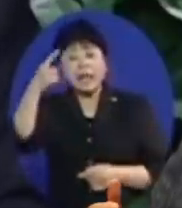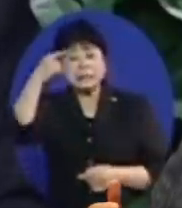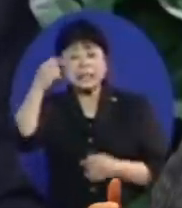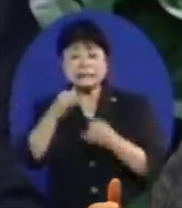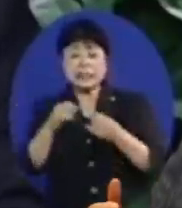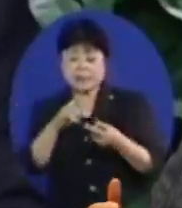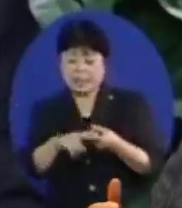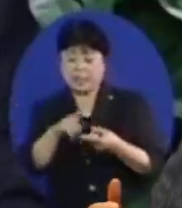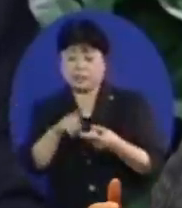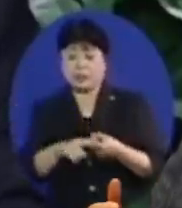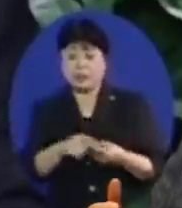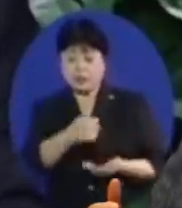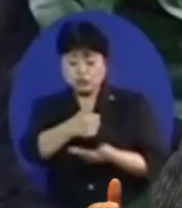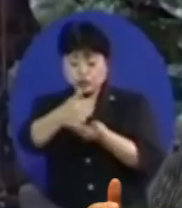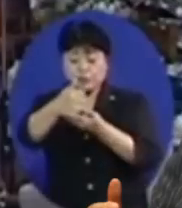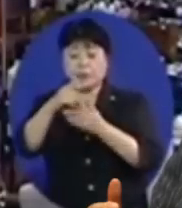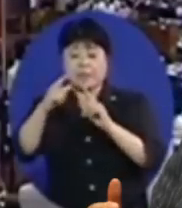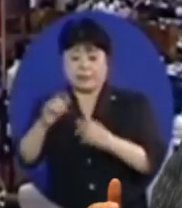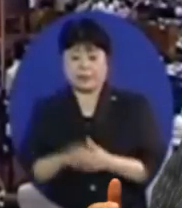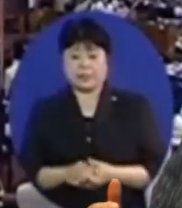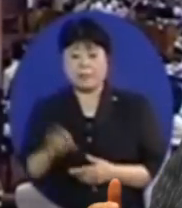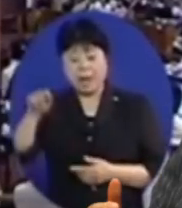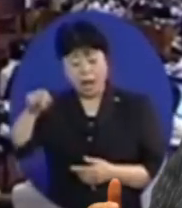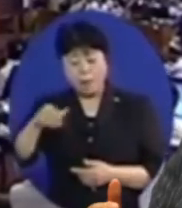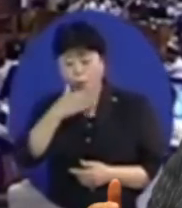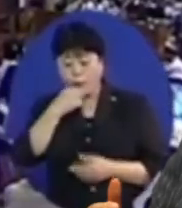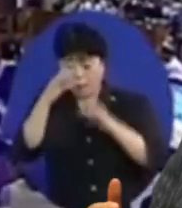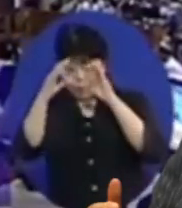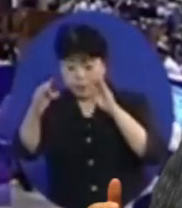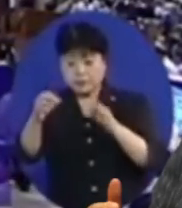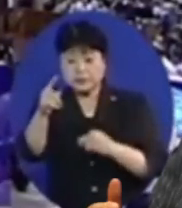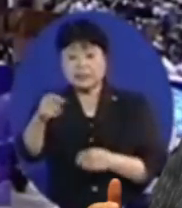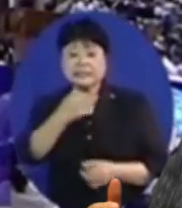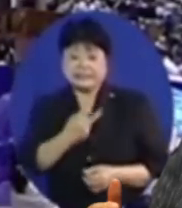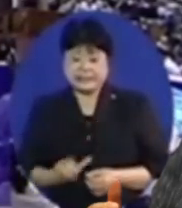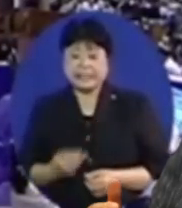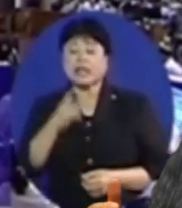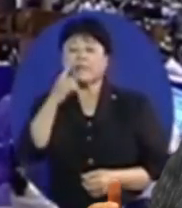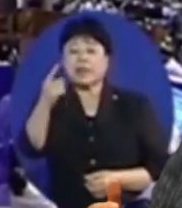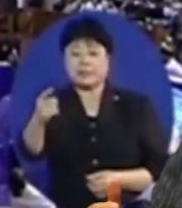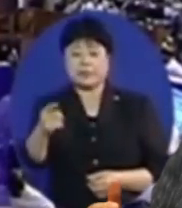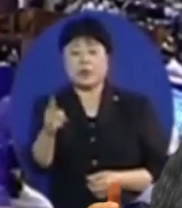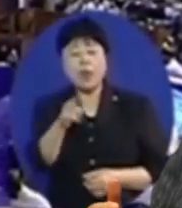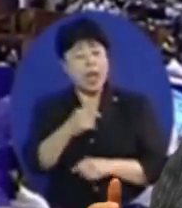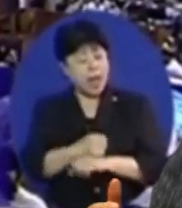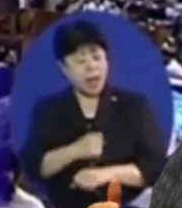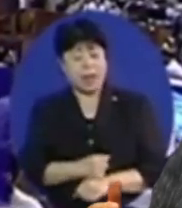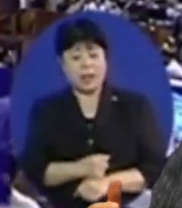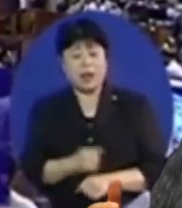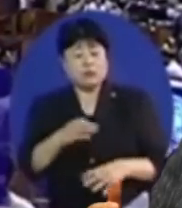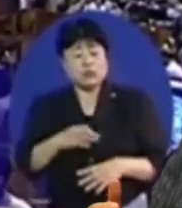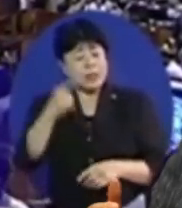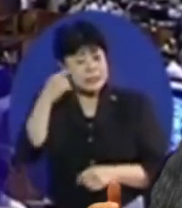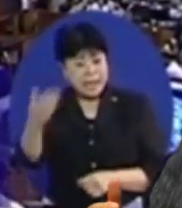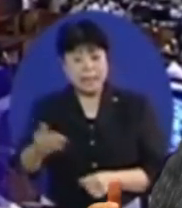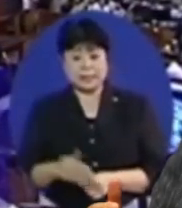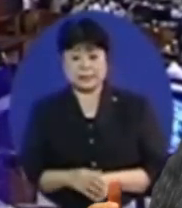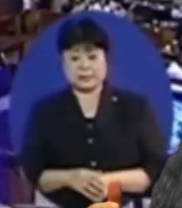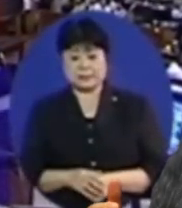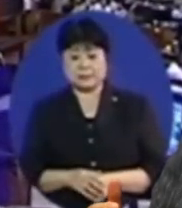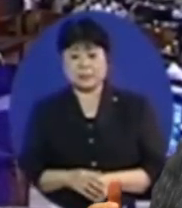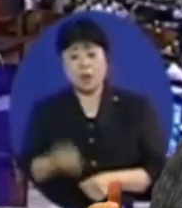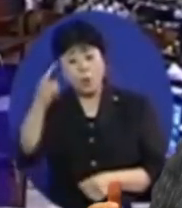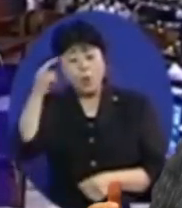사람에 대해서 주님께서 말씀하시기를 마가복음 4장 40절에 이에 제자들에게 이르시되 어찌하여 이렇게 무서워하느냐 너희가